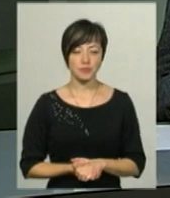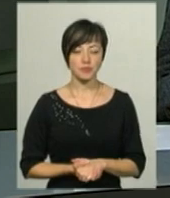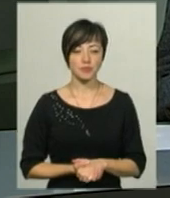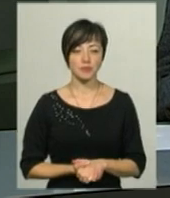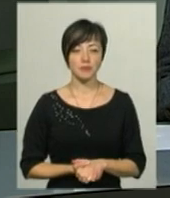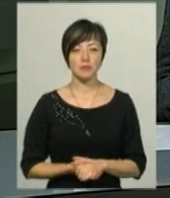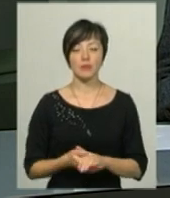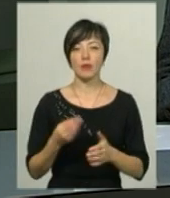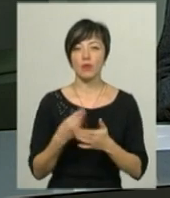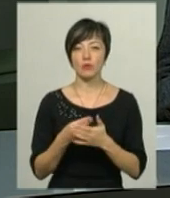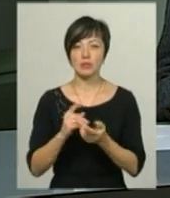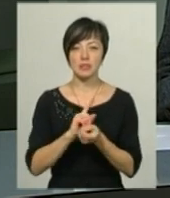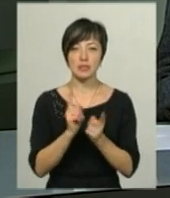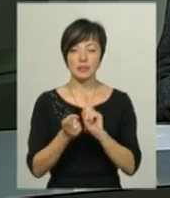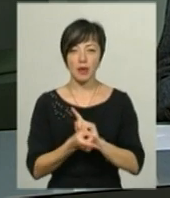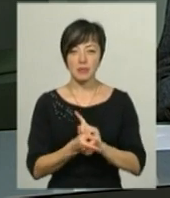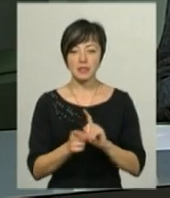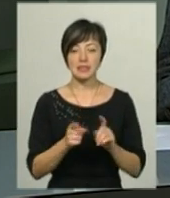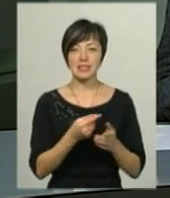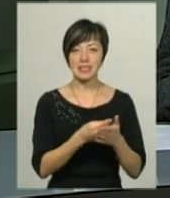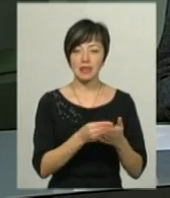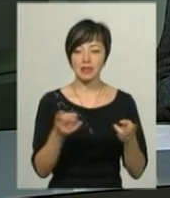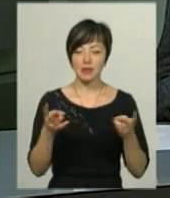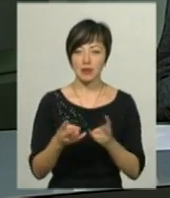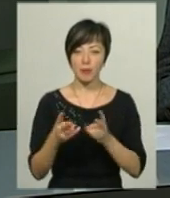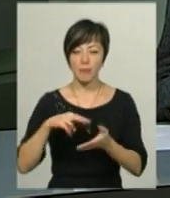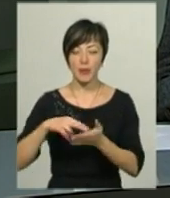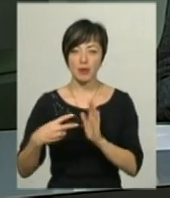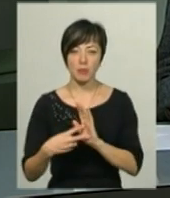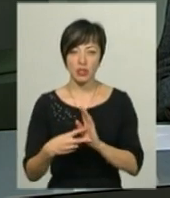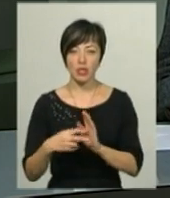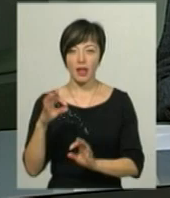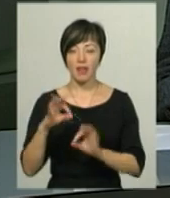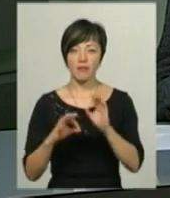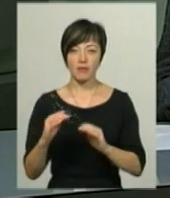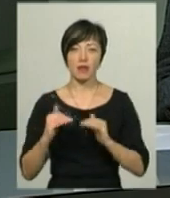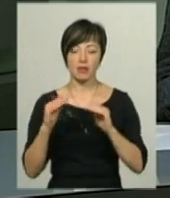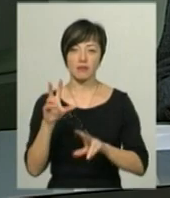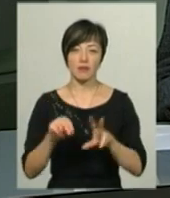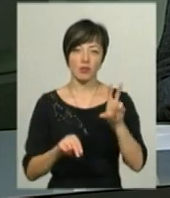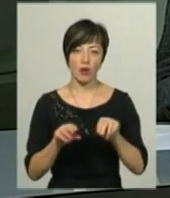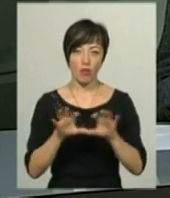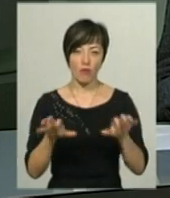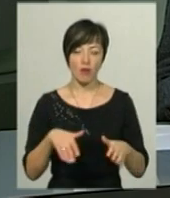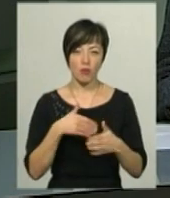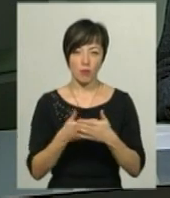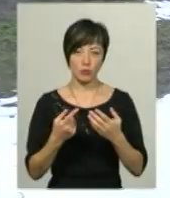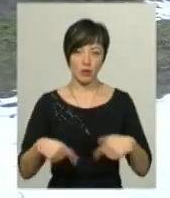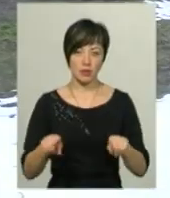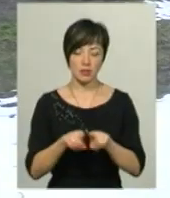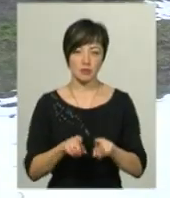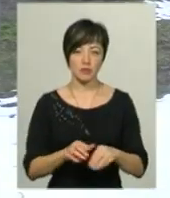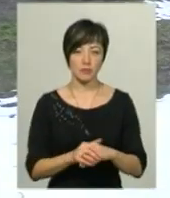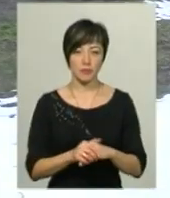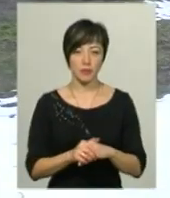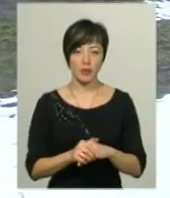В кошторисі замість динамічної ціни доцільно було б передбачити інфляцію, вважає Альона Береза. Це